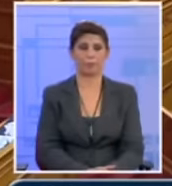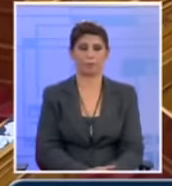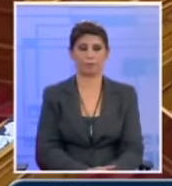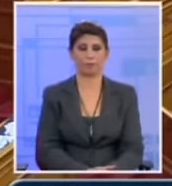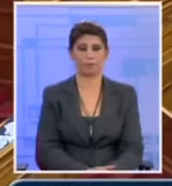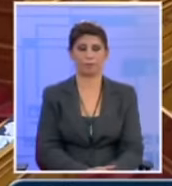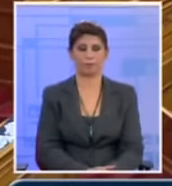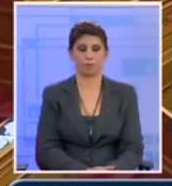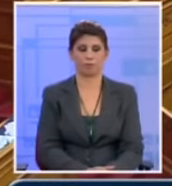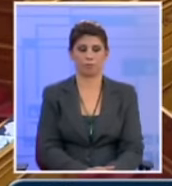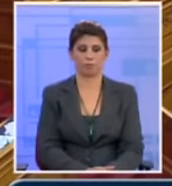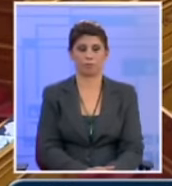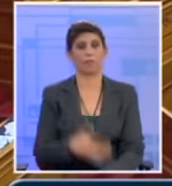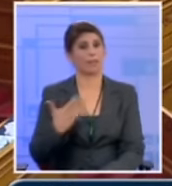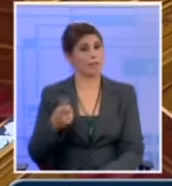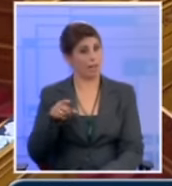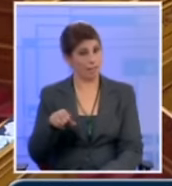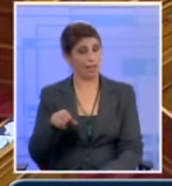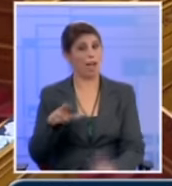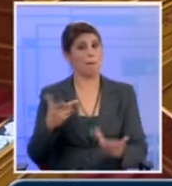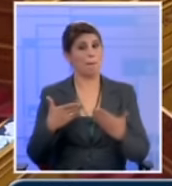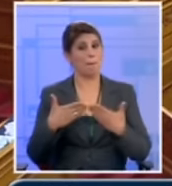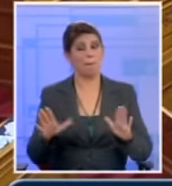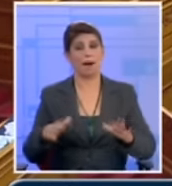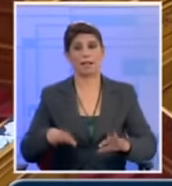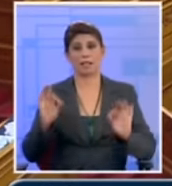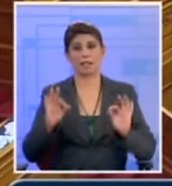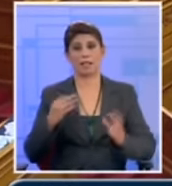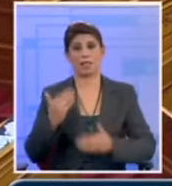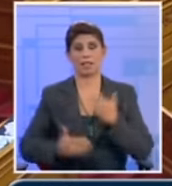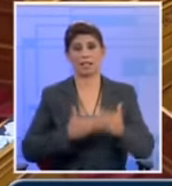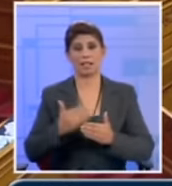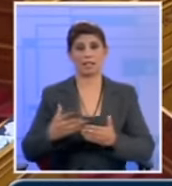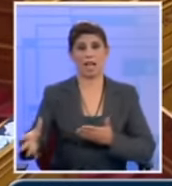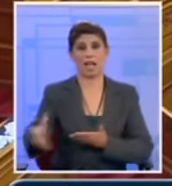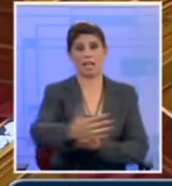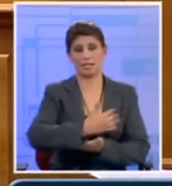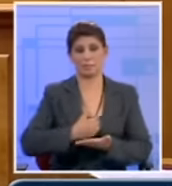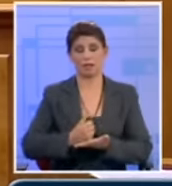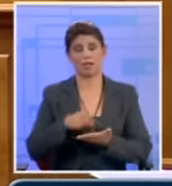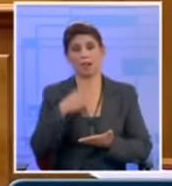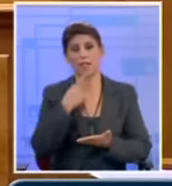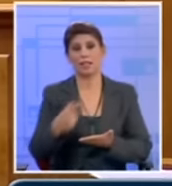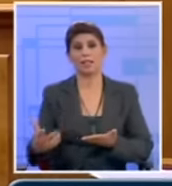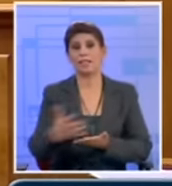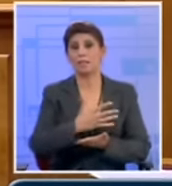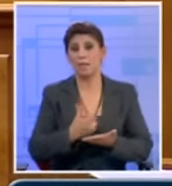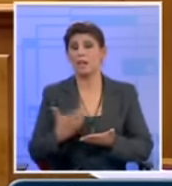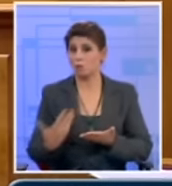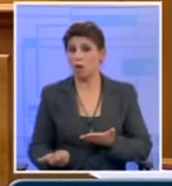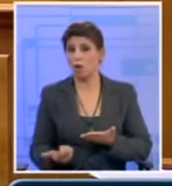Διότι έχει να κάνει με το πότε άνοιξε η διαδικασία της εισπράξης. Αλλά δεν μιλάτε για τις εισπράξεις που